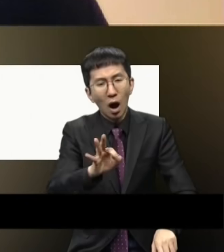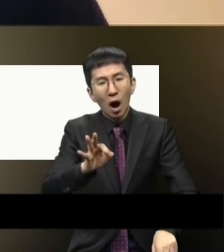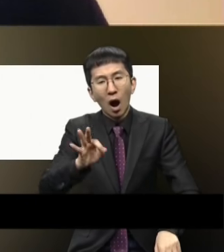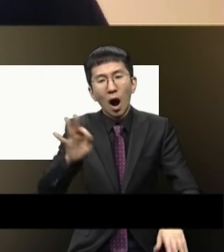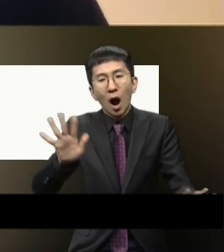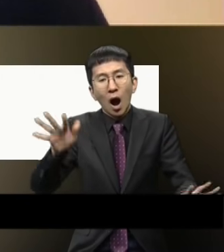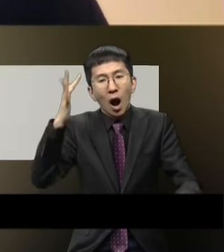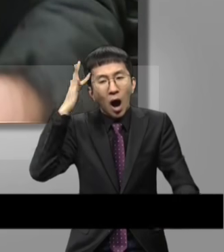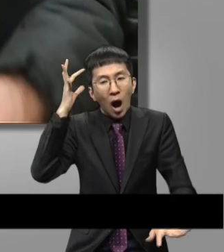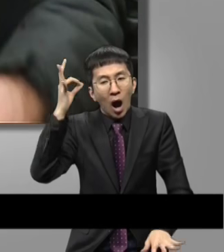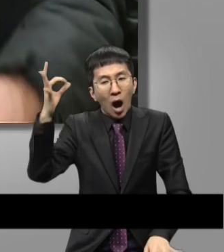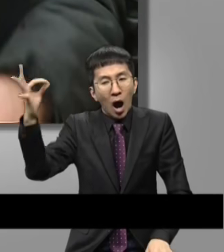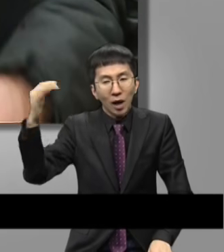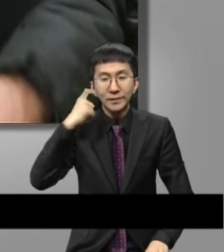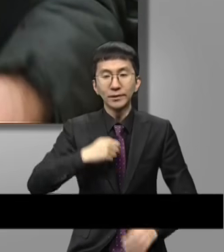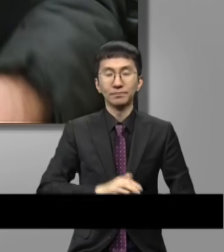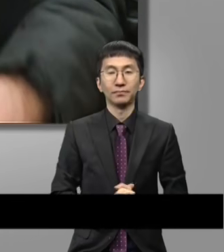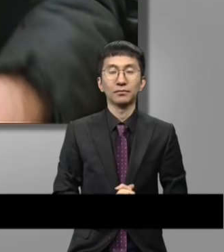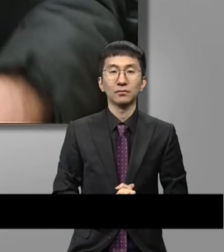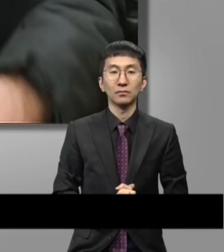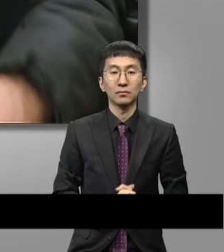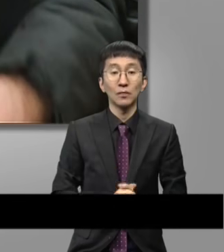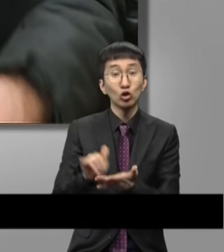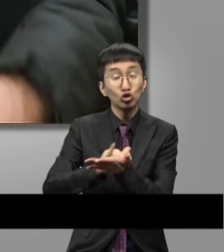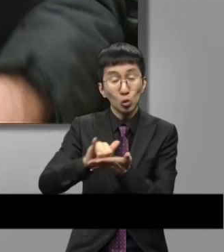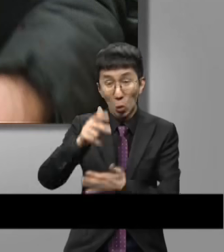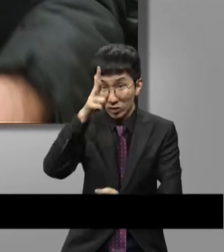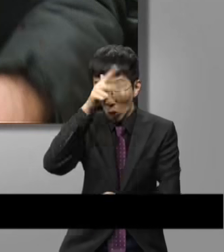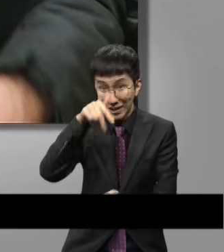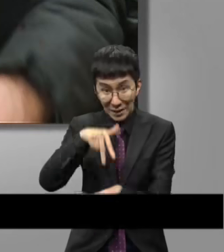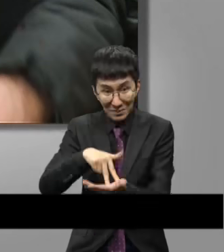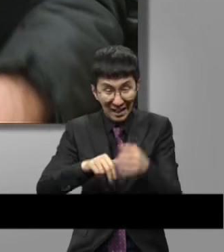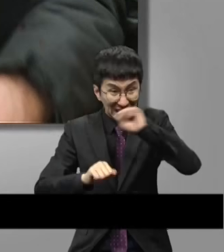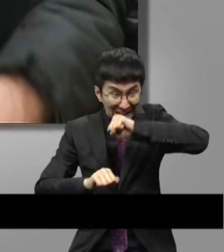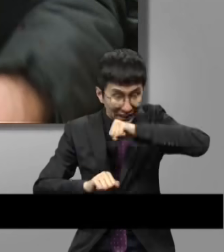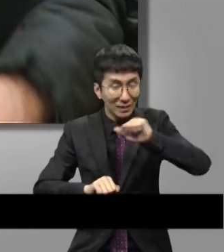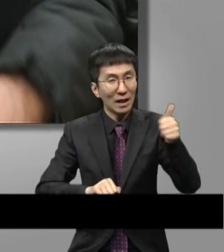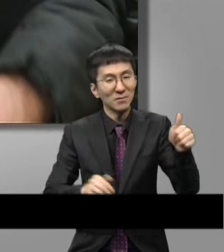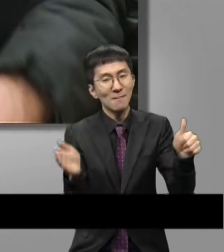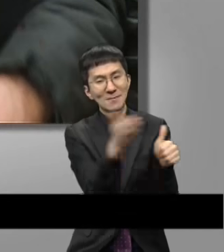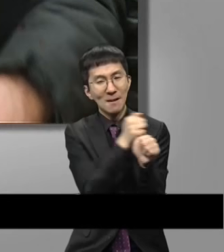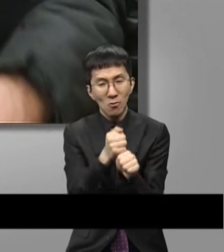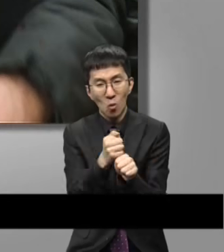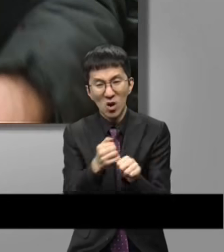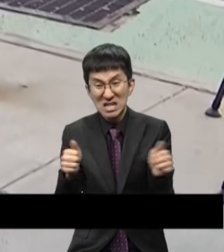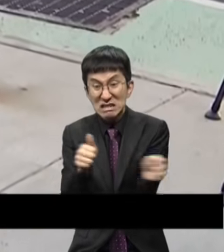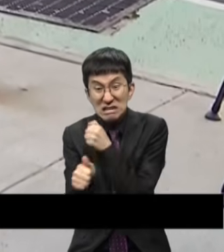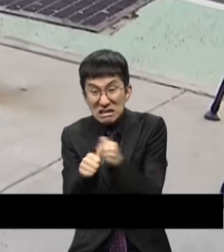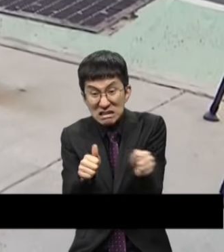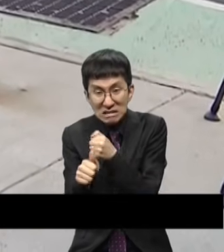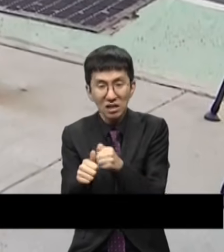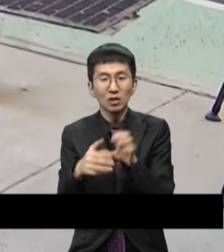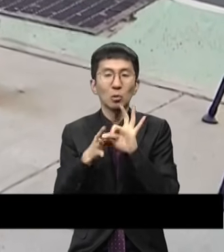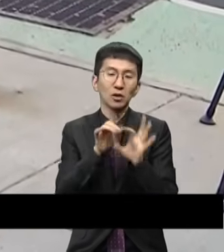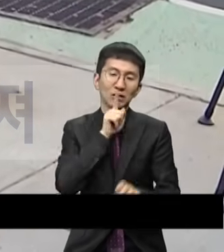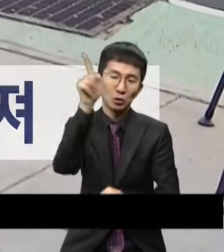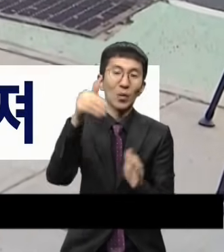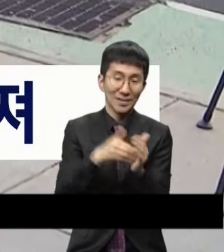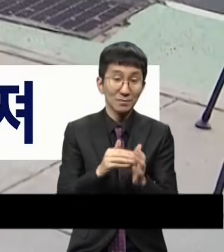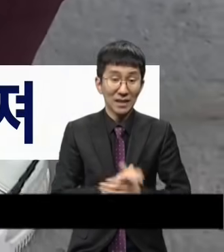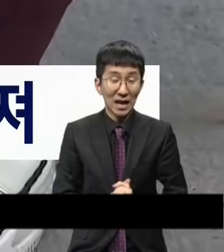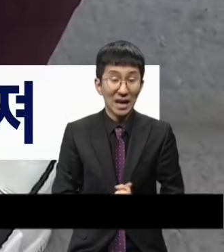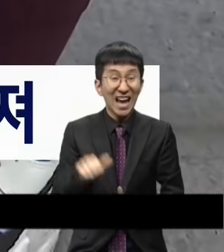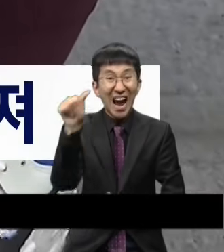true hate crime. 뉴욕 경찰은 가해자를 붙잡아 증오 범죄 혐의로 기소했습니다. 아시아계